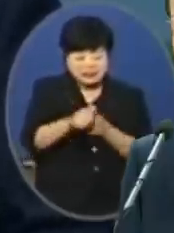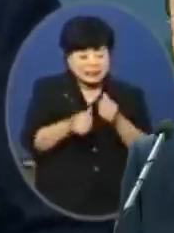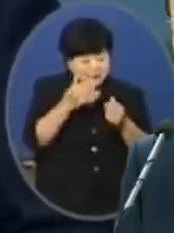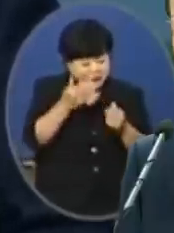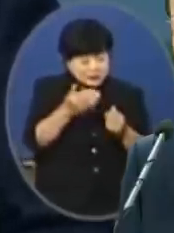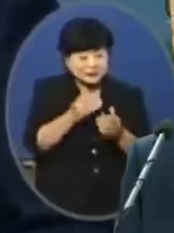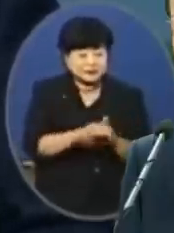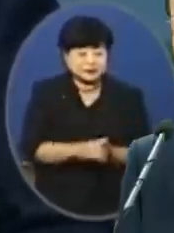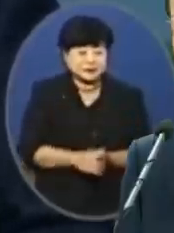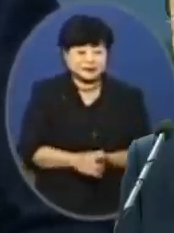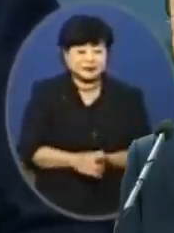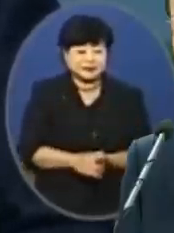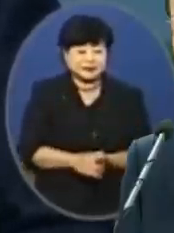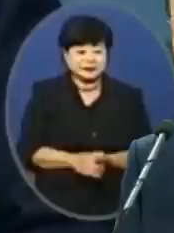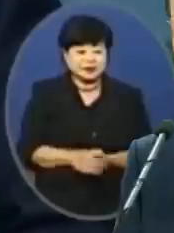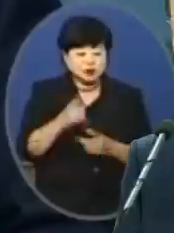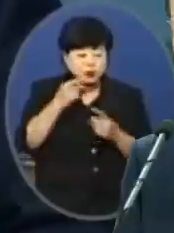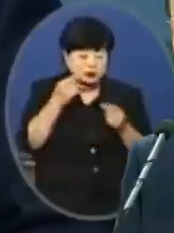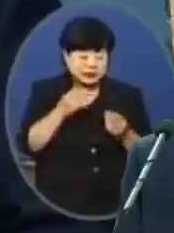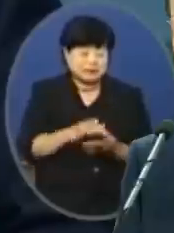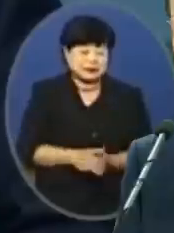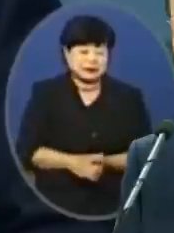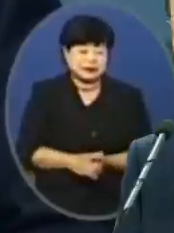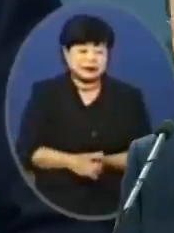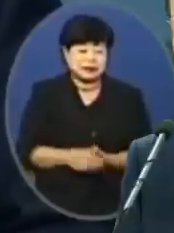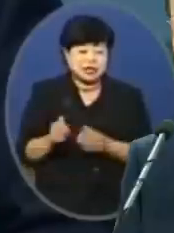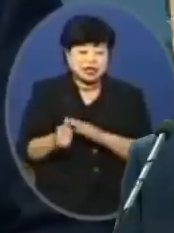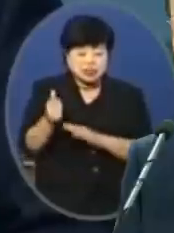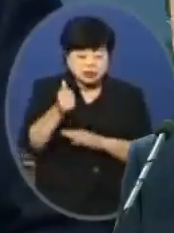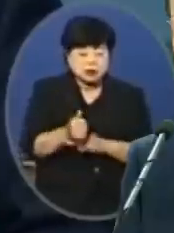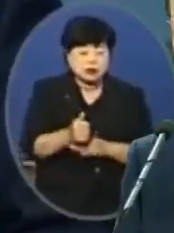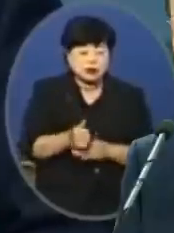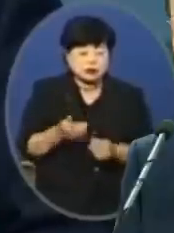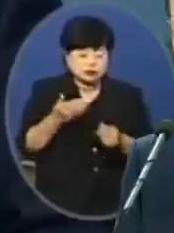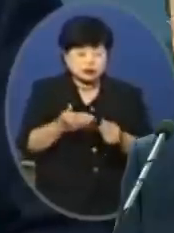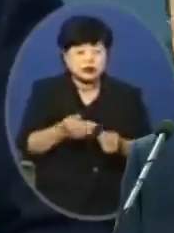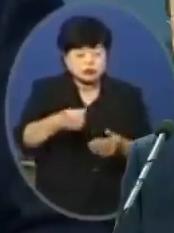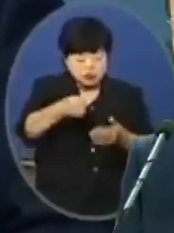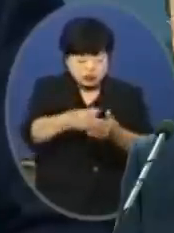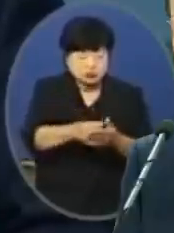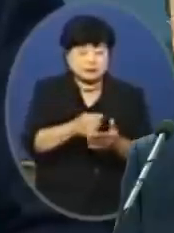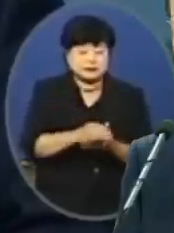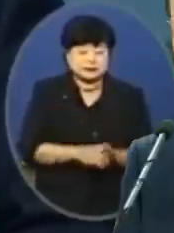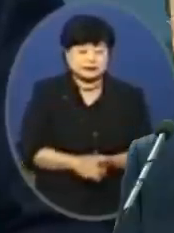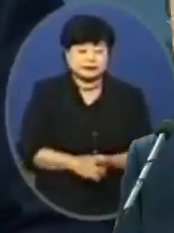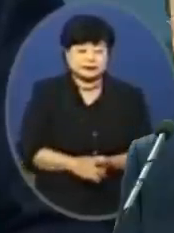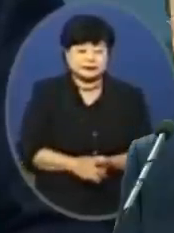하나님이 저를 성공시키려고 작정하시는 것이에요.